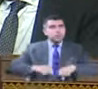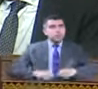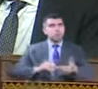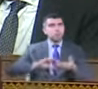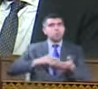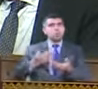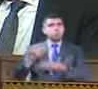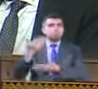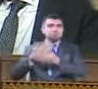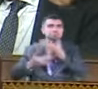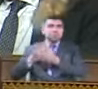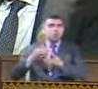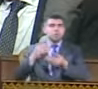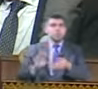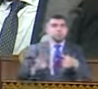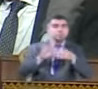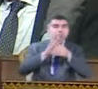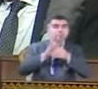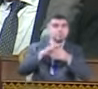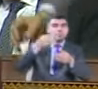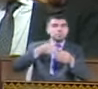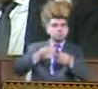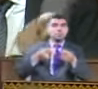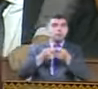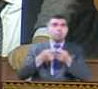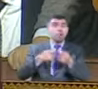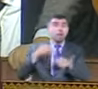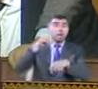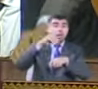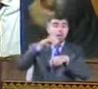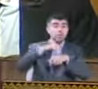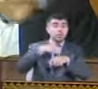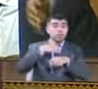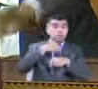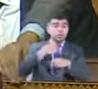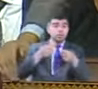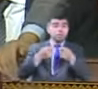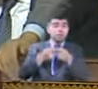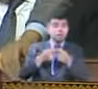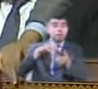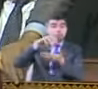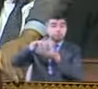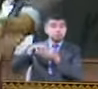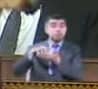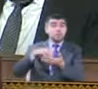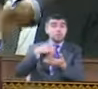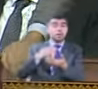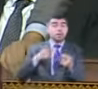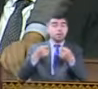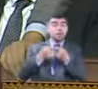الدولية، ولأننا نتمن هذه الشراكات كنطلبوا بتفعيل عضويتنا في بعض المؤسسات. للأسف